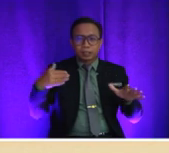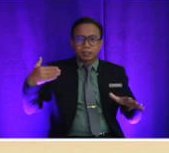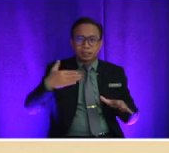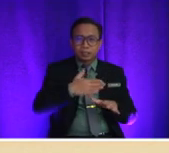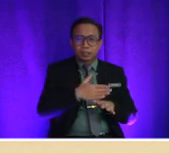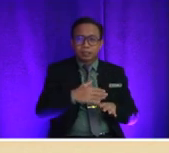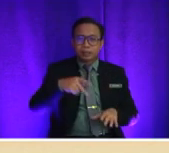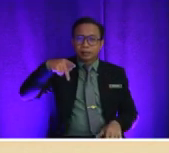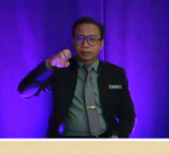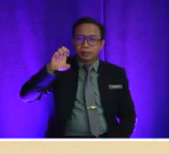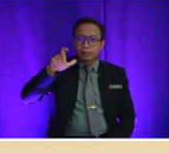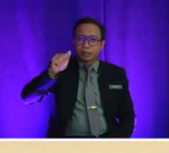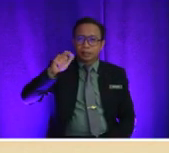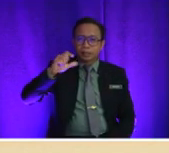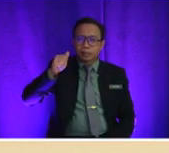gambar